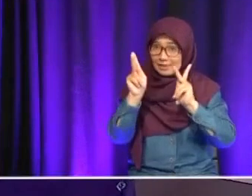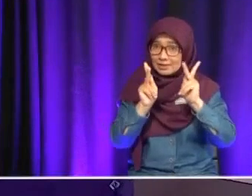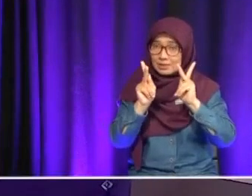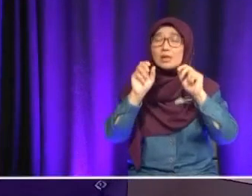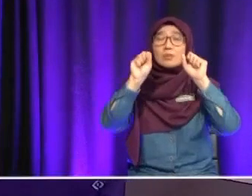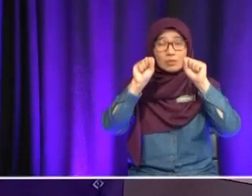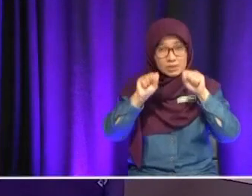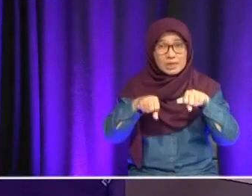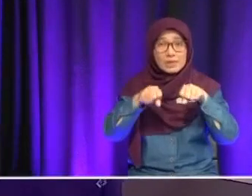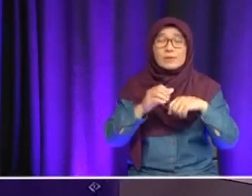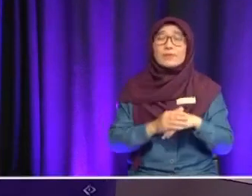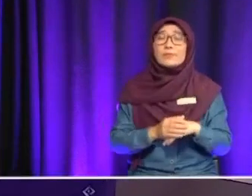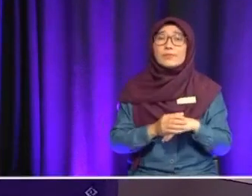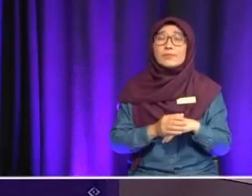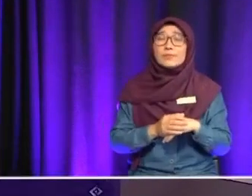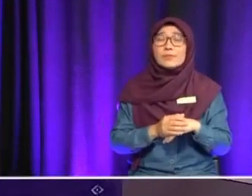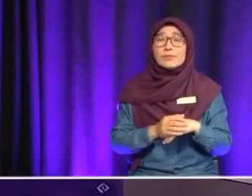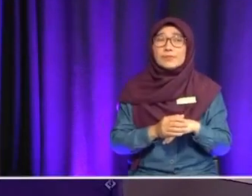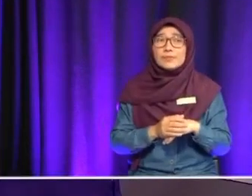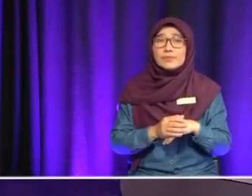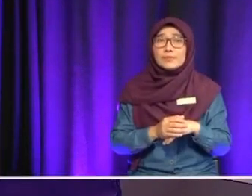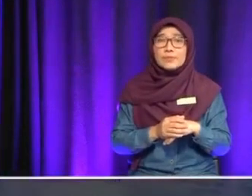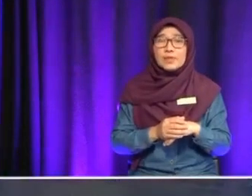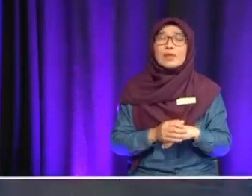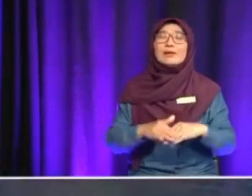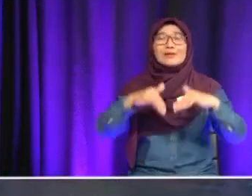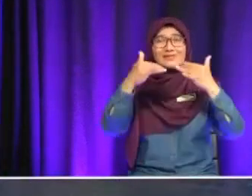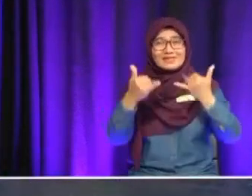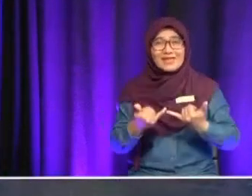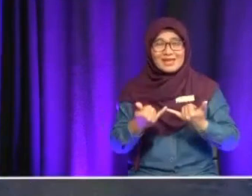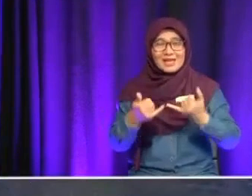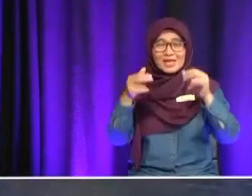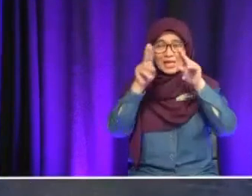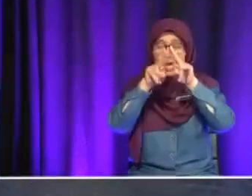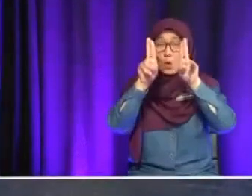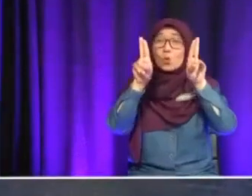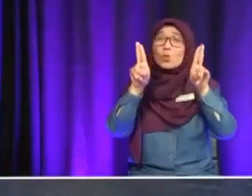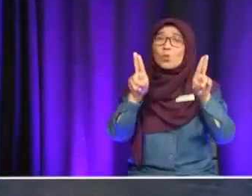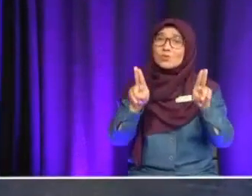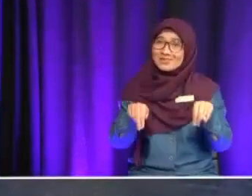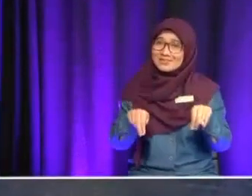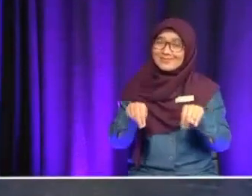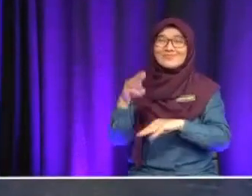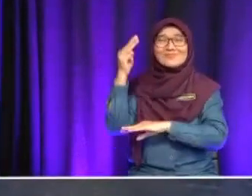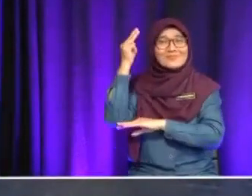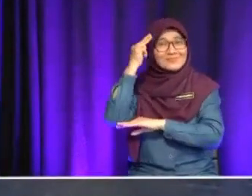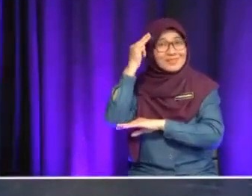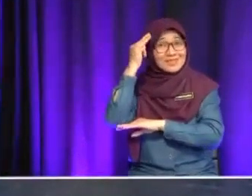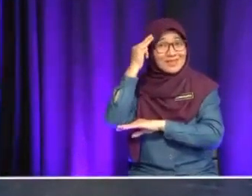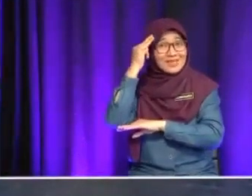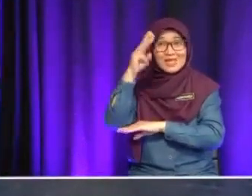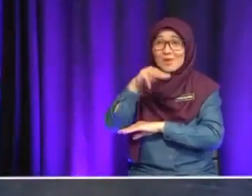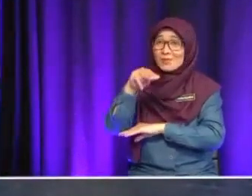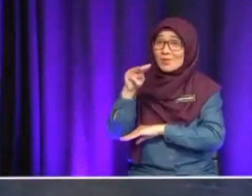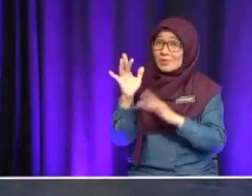Jadi Syafiqah, kita nak uji minda balik murid-murid kita di talian. Okey, Ustazah